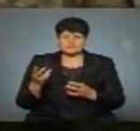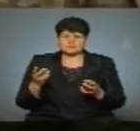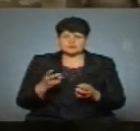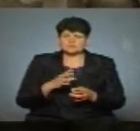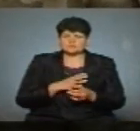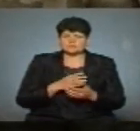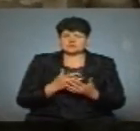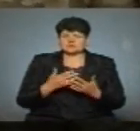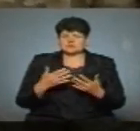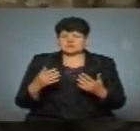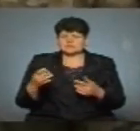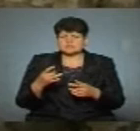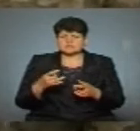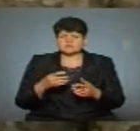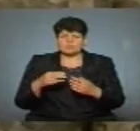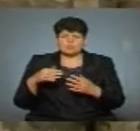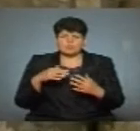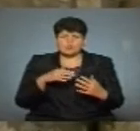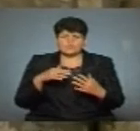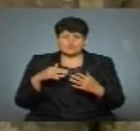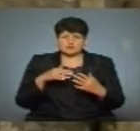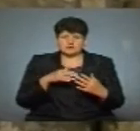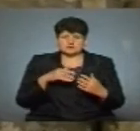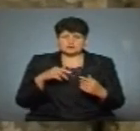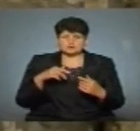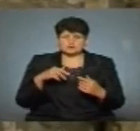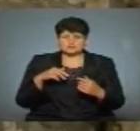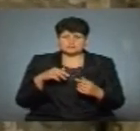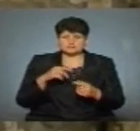разів повоювати, походити по лезу.